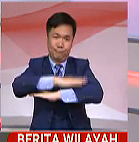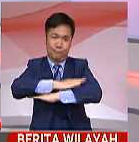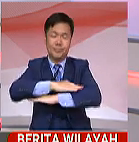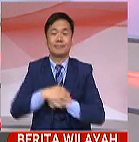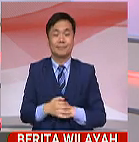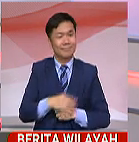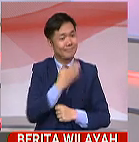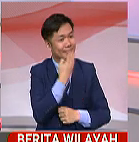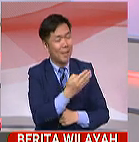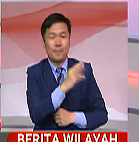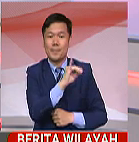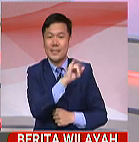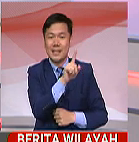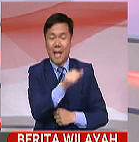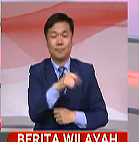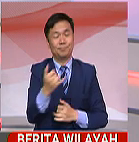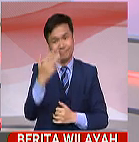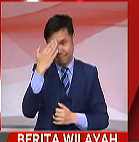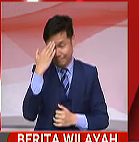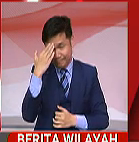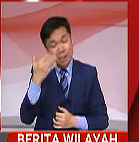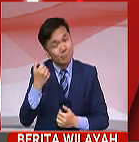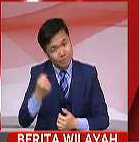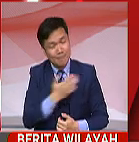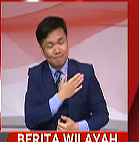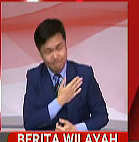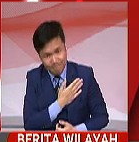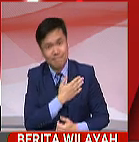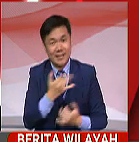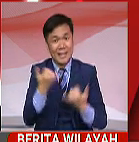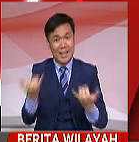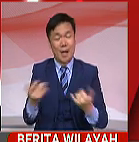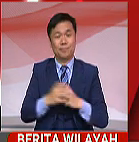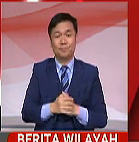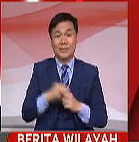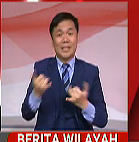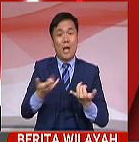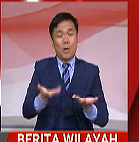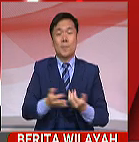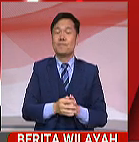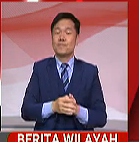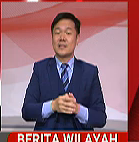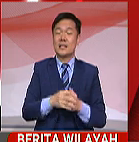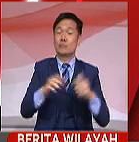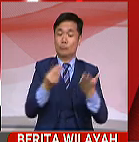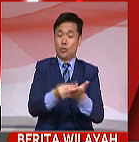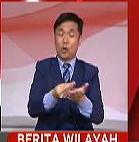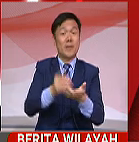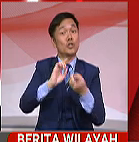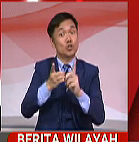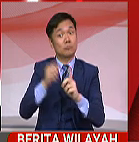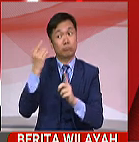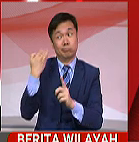Terima kasih Miza, salam hormat dan salam sejahtera. Inisiatif My Digital dan Rangka Tindakan Ekonomi Digital Malaysia yang